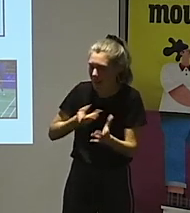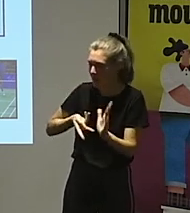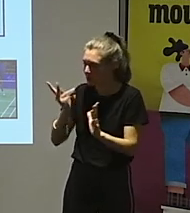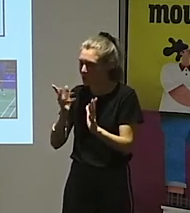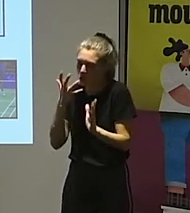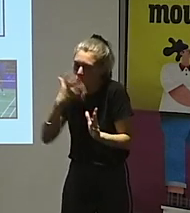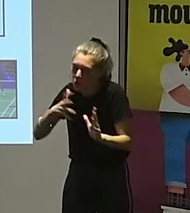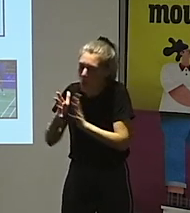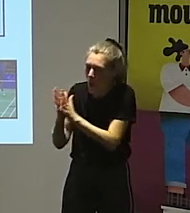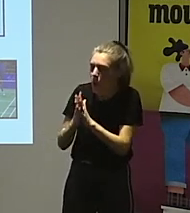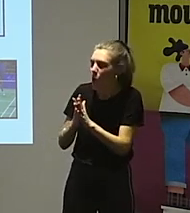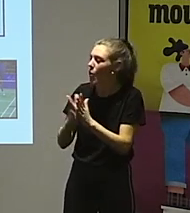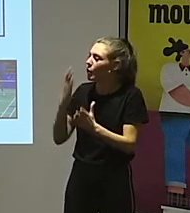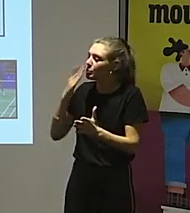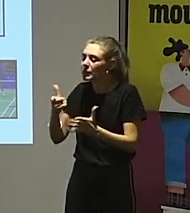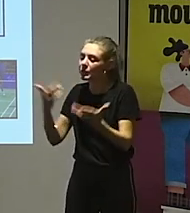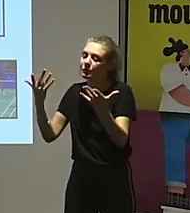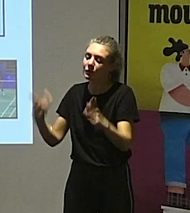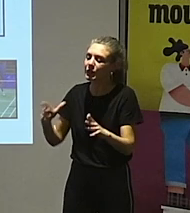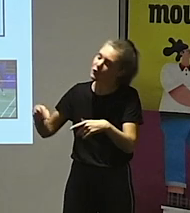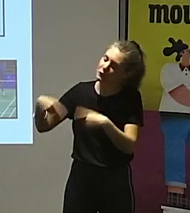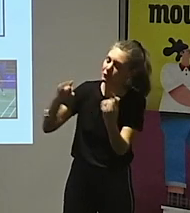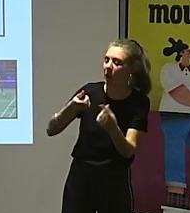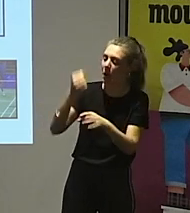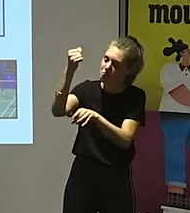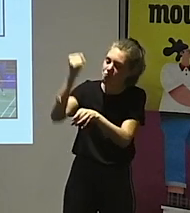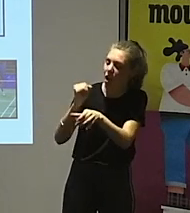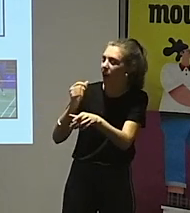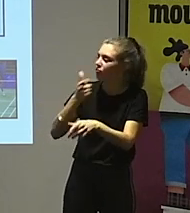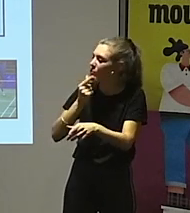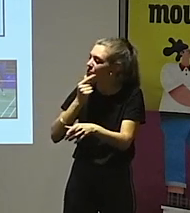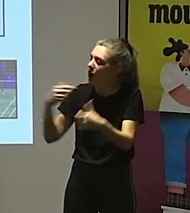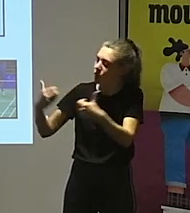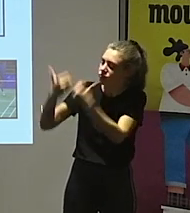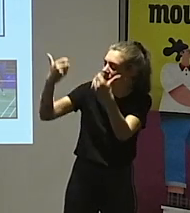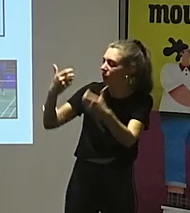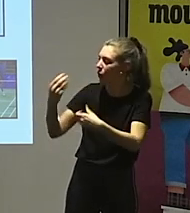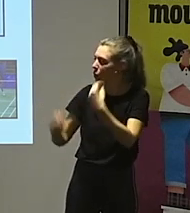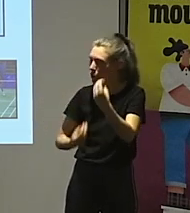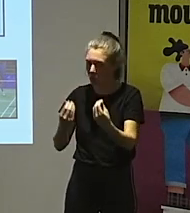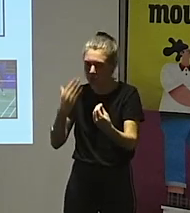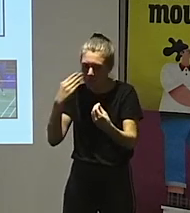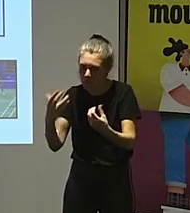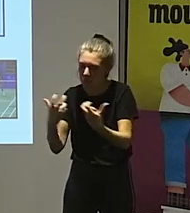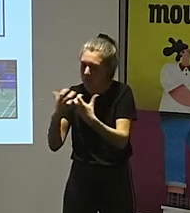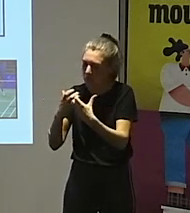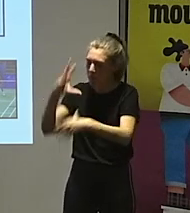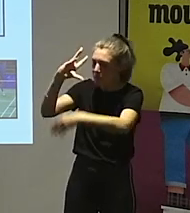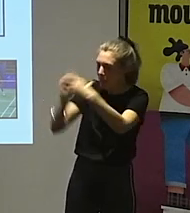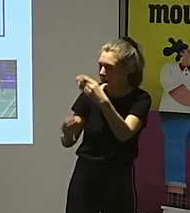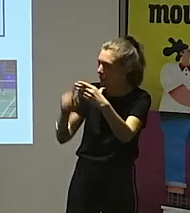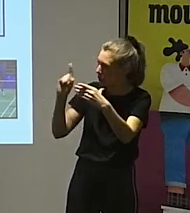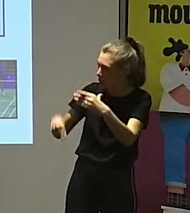boire une bière avec un ami, par exemple, ou aller faire une partie de basket, mais on est obligé de bouger, et d'aller dans le mouvement et quitter son canapé.